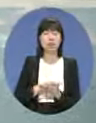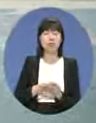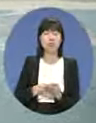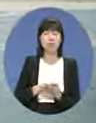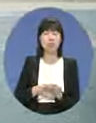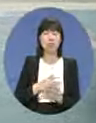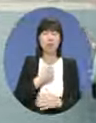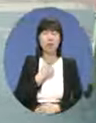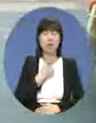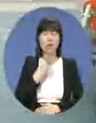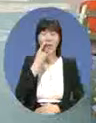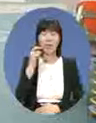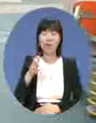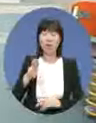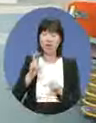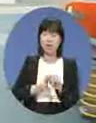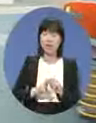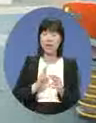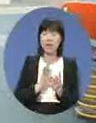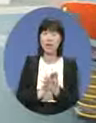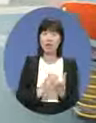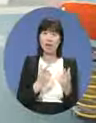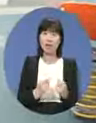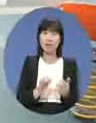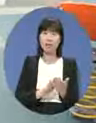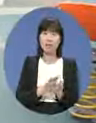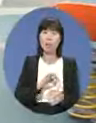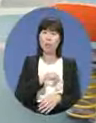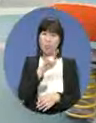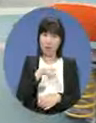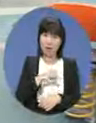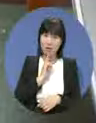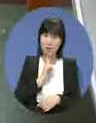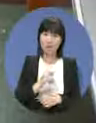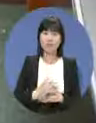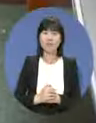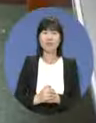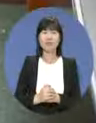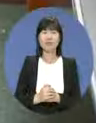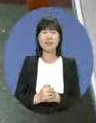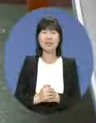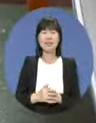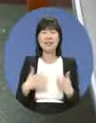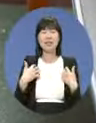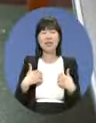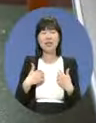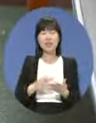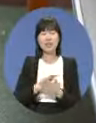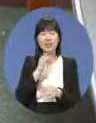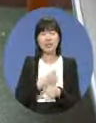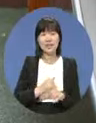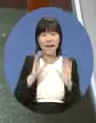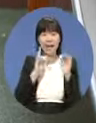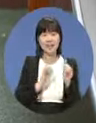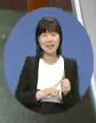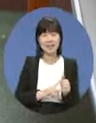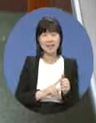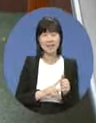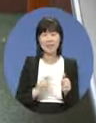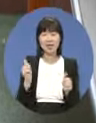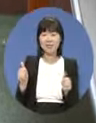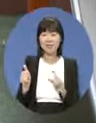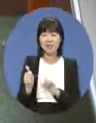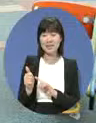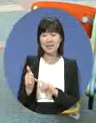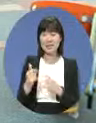엄마 여기 앉으실 테니까 가서 친구들이랑 놀고 와. 즐겁게 놀고 있는 아이들, 미르의 같은